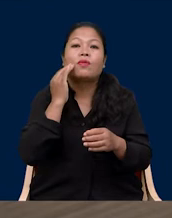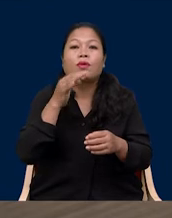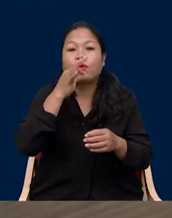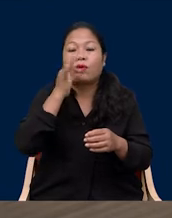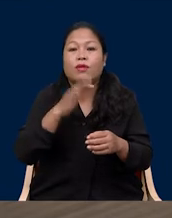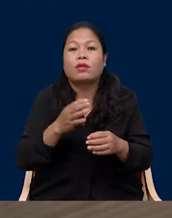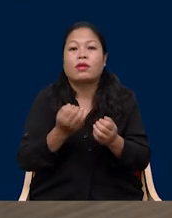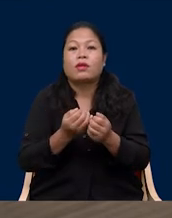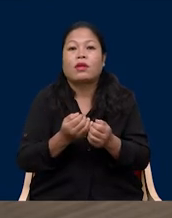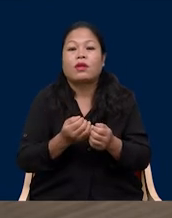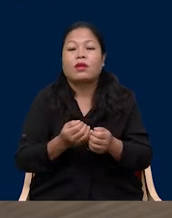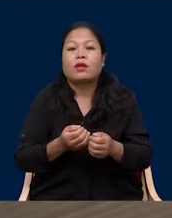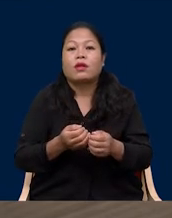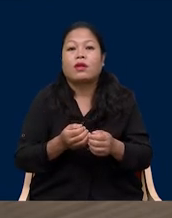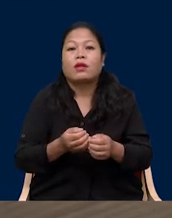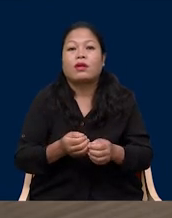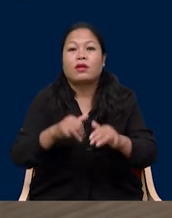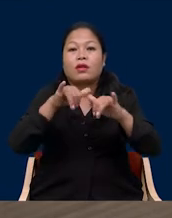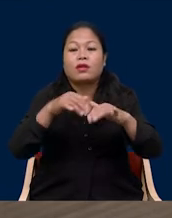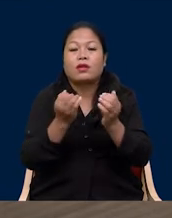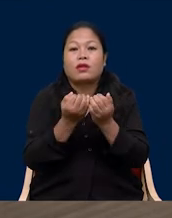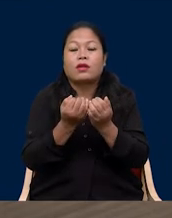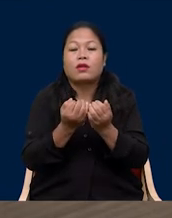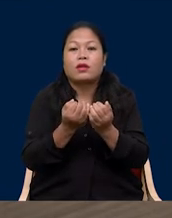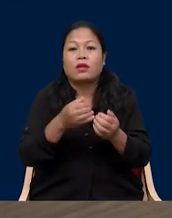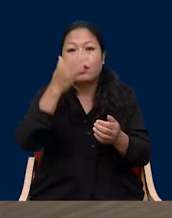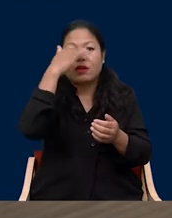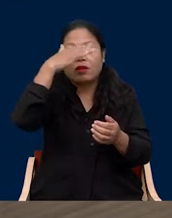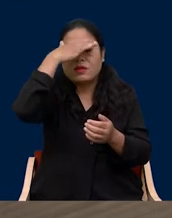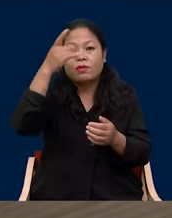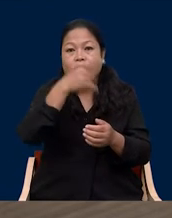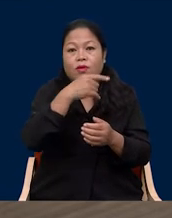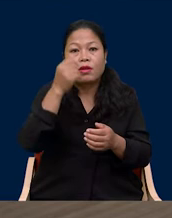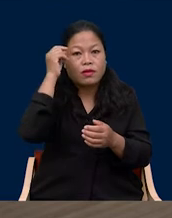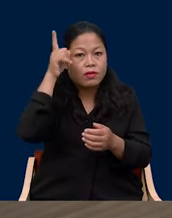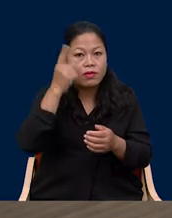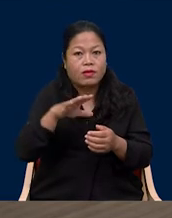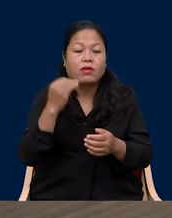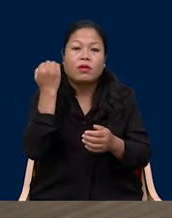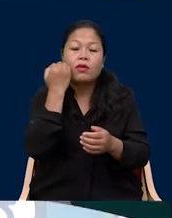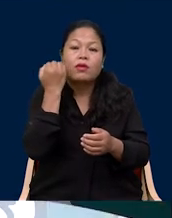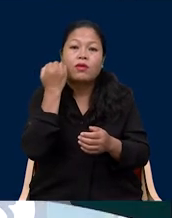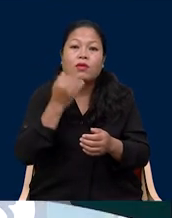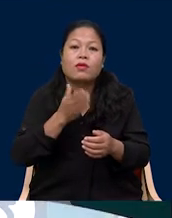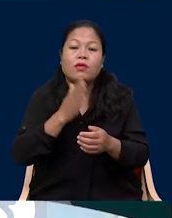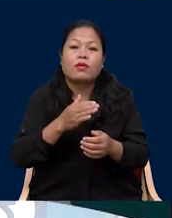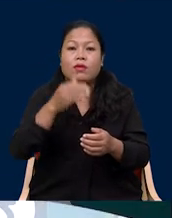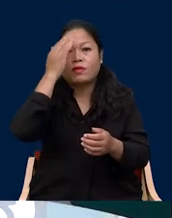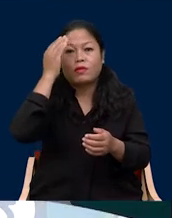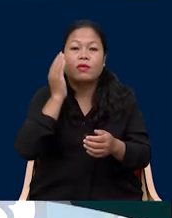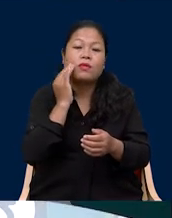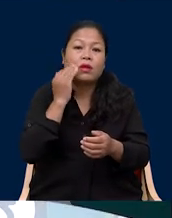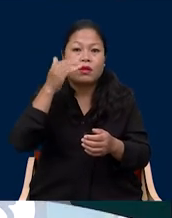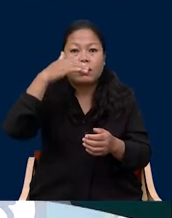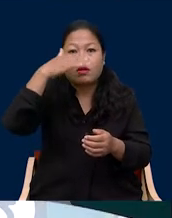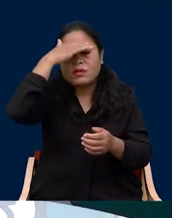चाहिँ महिलाहरूको डिसिजन मेकिङमा र प्लानिङ प्रोसेसमा पनि आउनु चाहिँ अनुकूलन हुन्छ, किनभने समस्या उहाँहरूले बुझ्नु हुन्छ. पुरुषले चाहिँ महिलाको